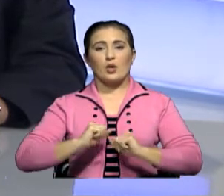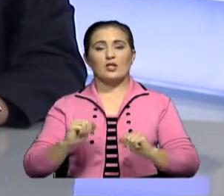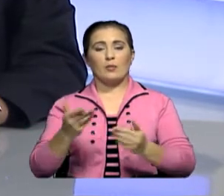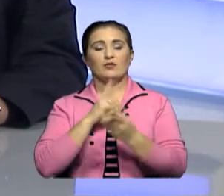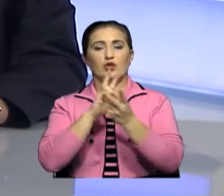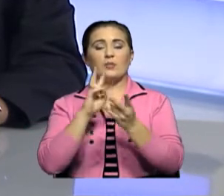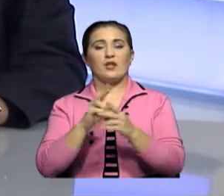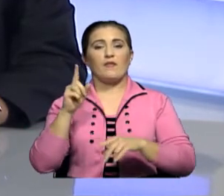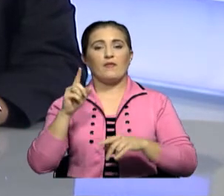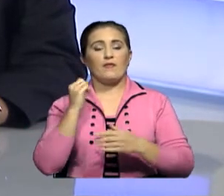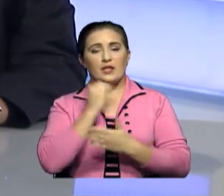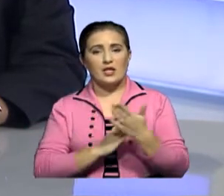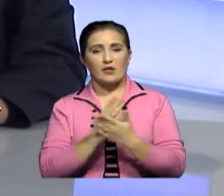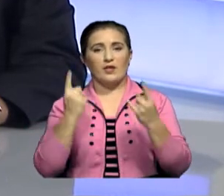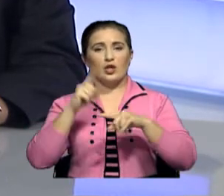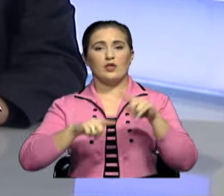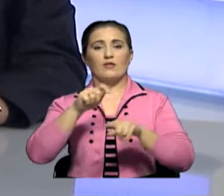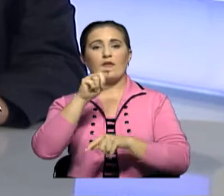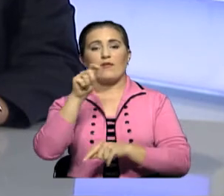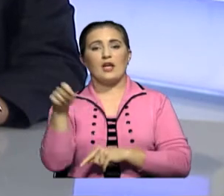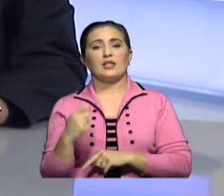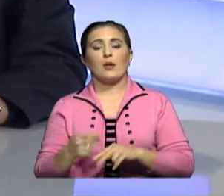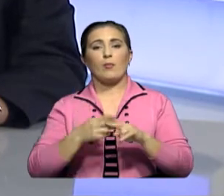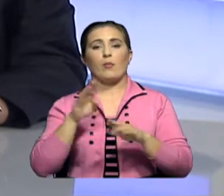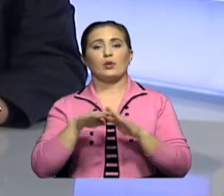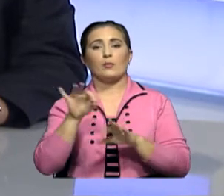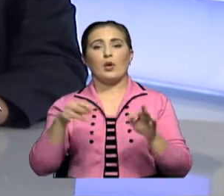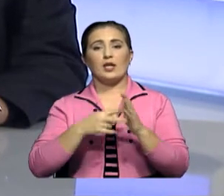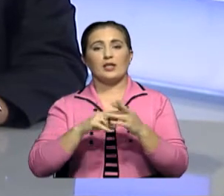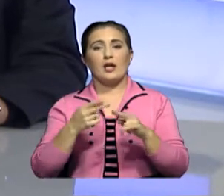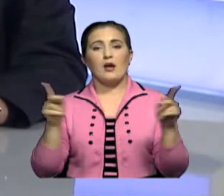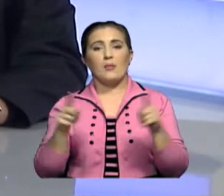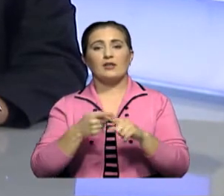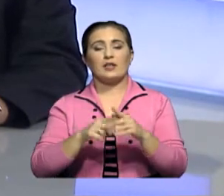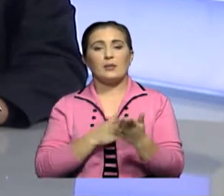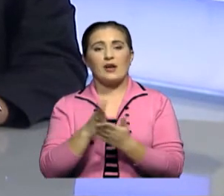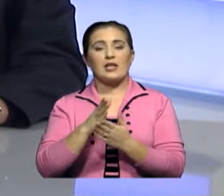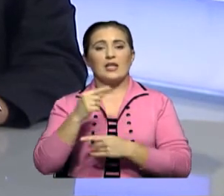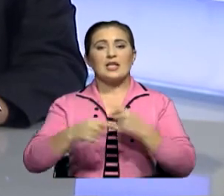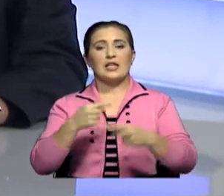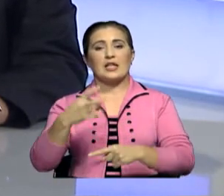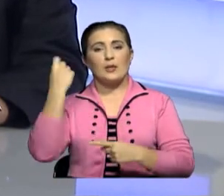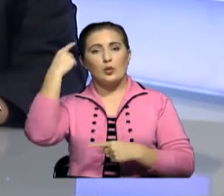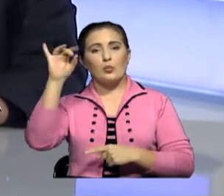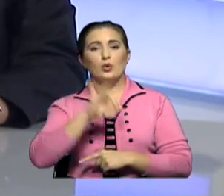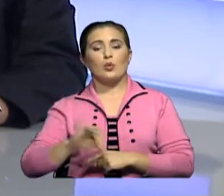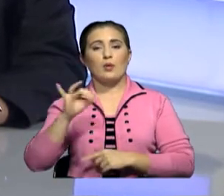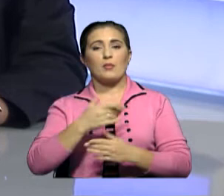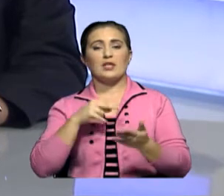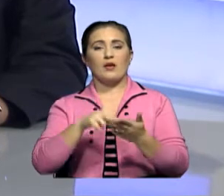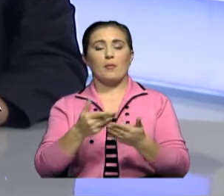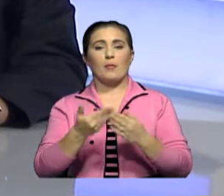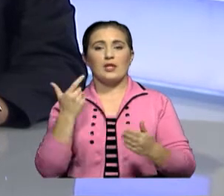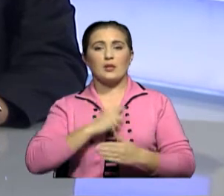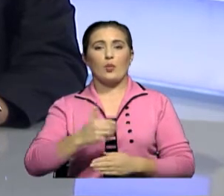ветеранами великой отечественной войны под проект в рамках этого направления это наследники непридуманные истории мы ставим перед собой инициативу